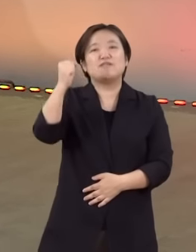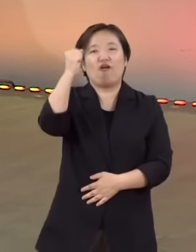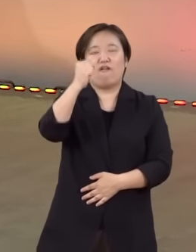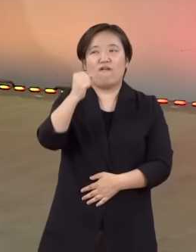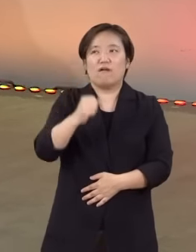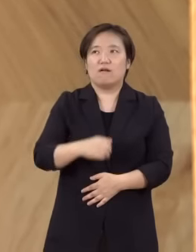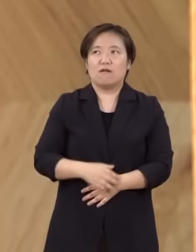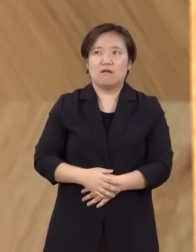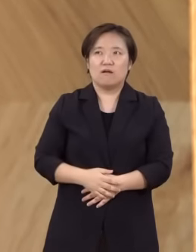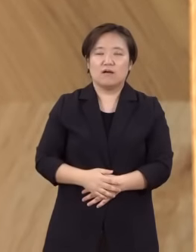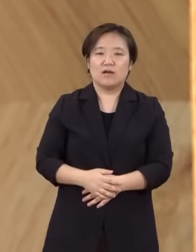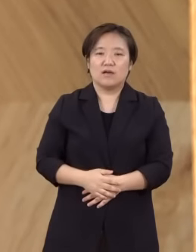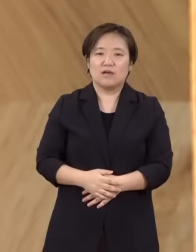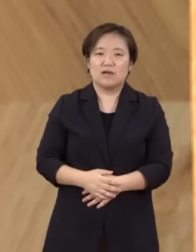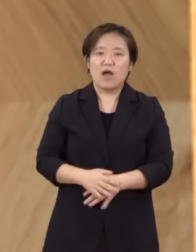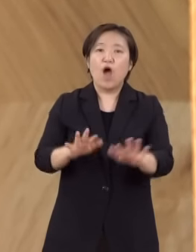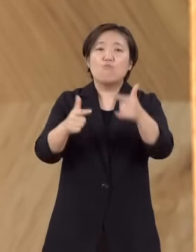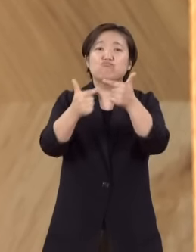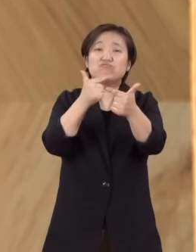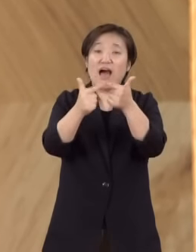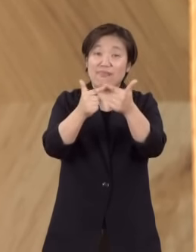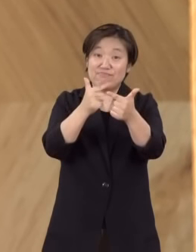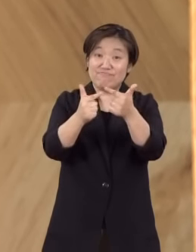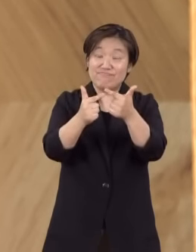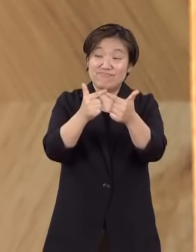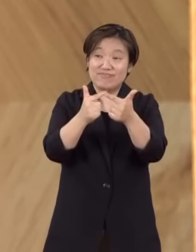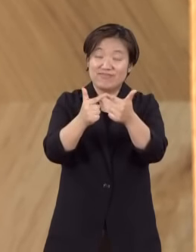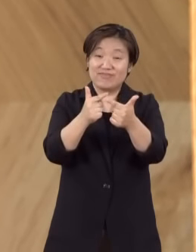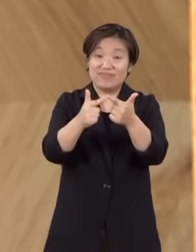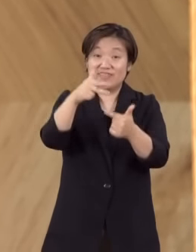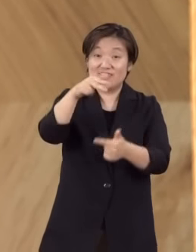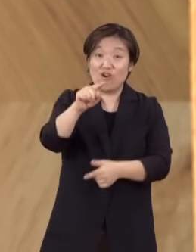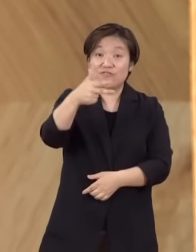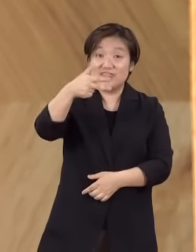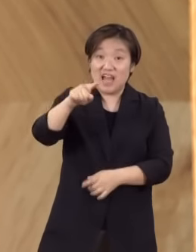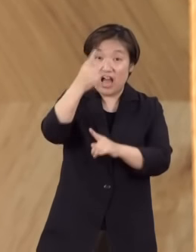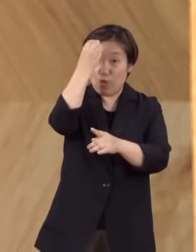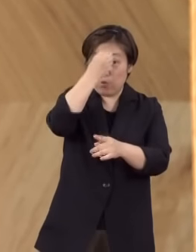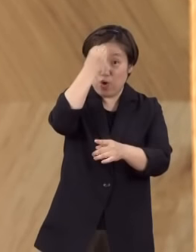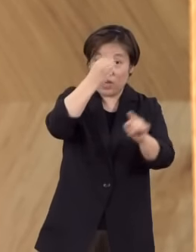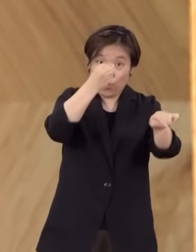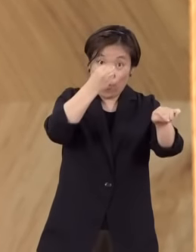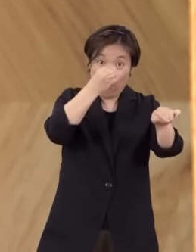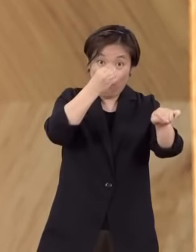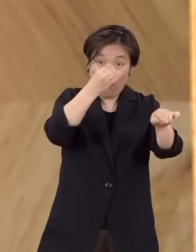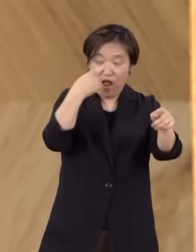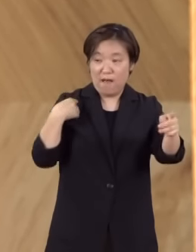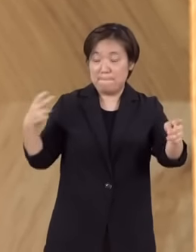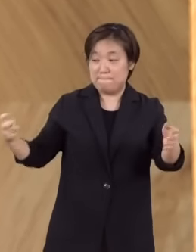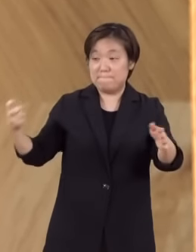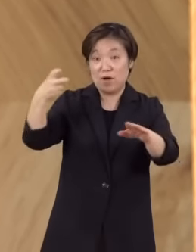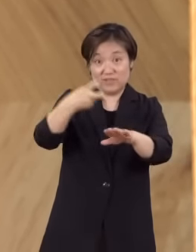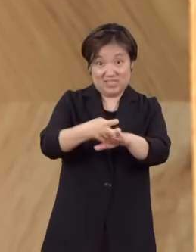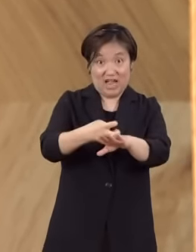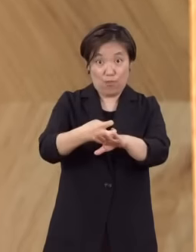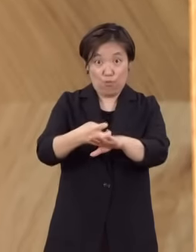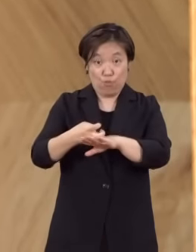정류장에서 부산 전자 공고를 가려면 아침일찍 최소 6시에는 버스를